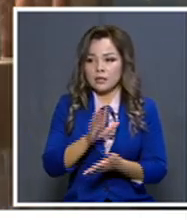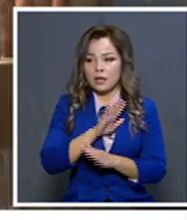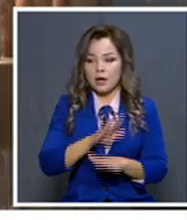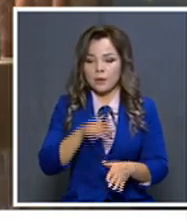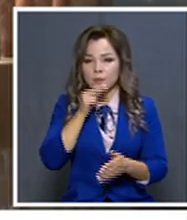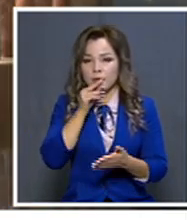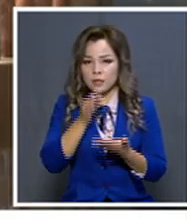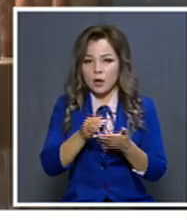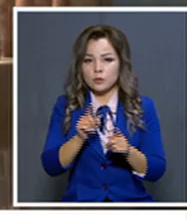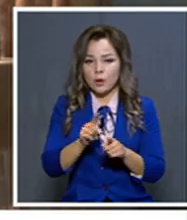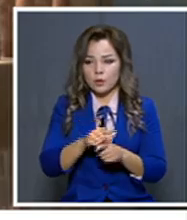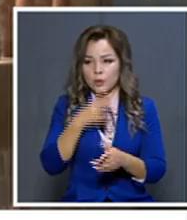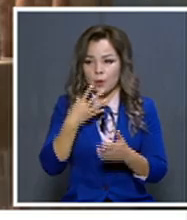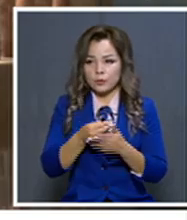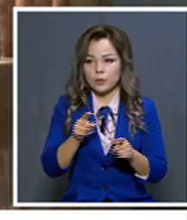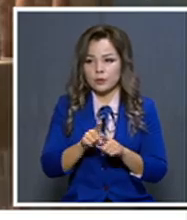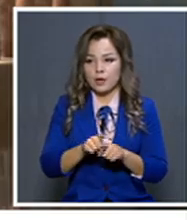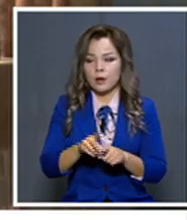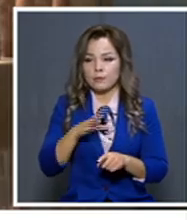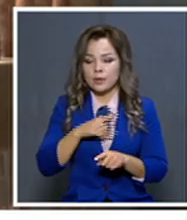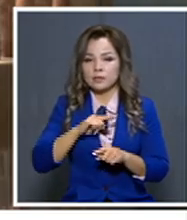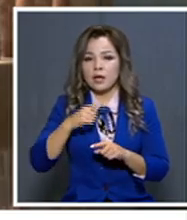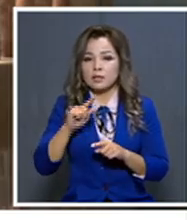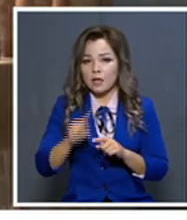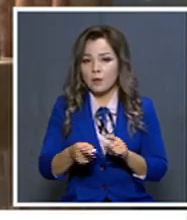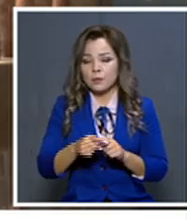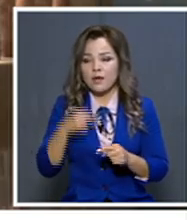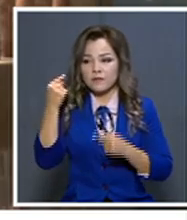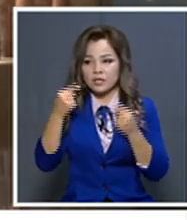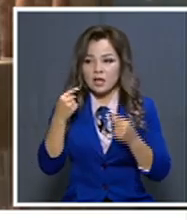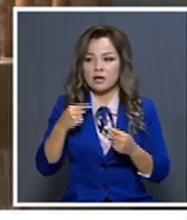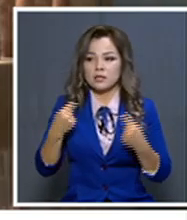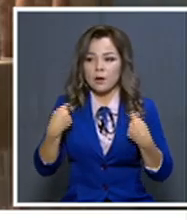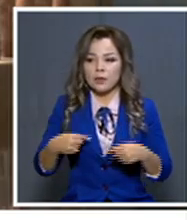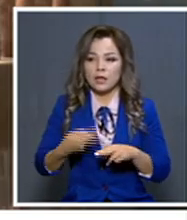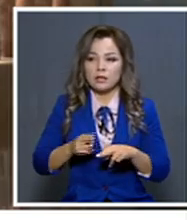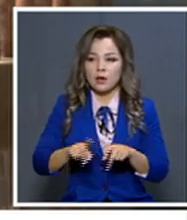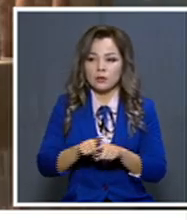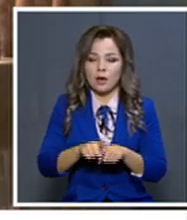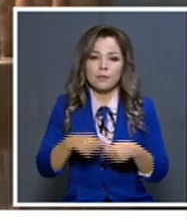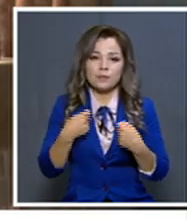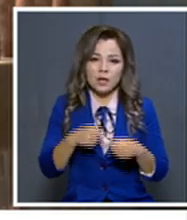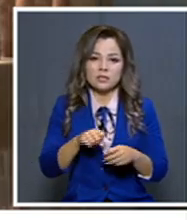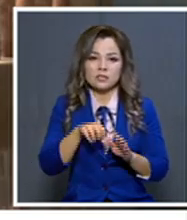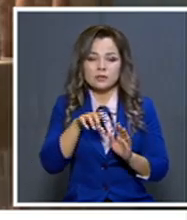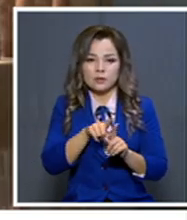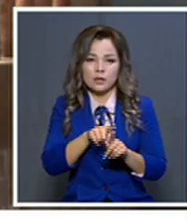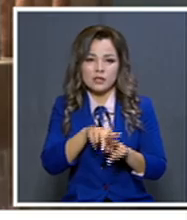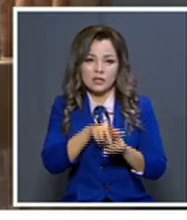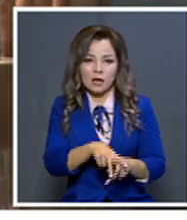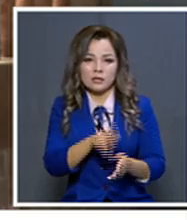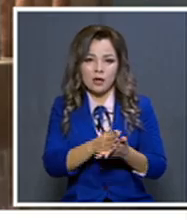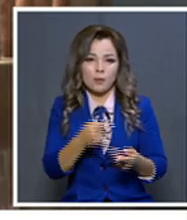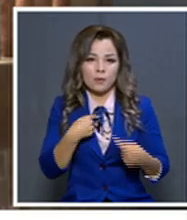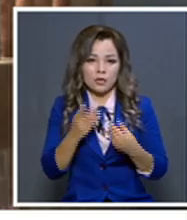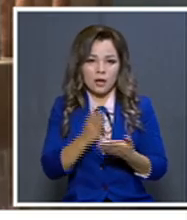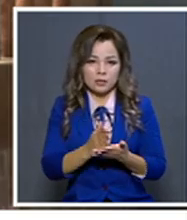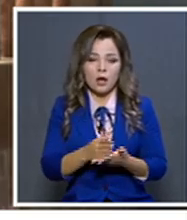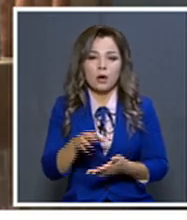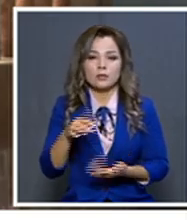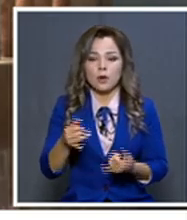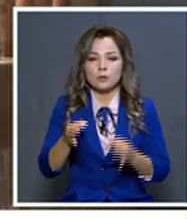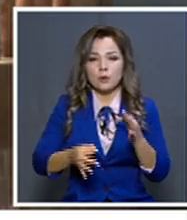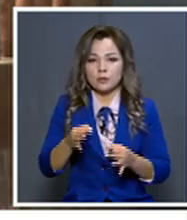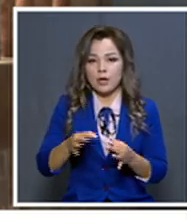әрекетін мойындату үшін оның ар намысы мен қадір қасиетін физикалық және моральдық азап келтіру арқылы қорлаған. Сот үкімі бойынша Есанов Руслан,